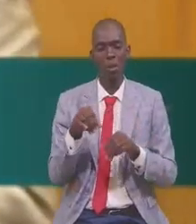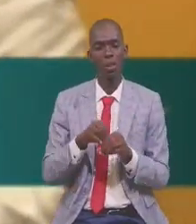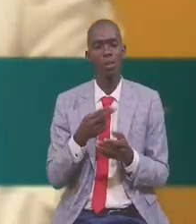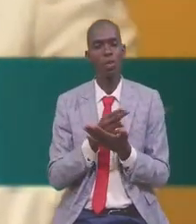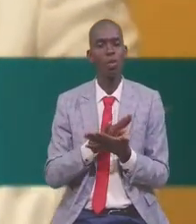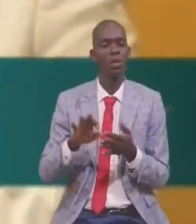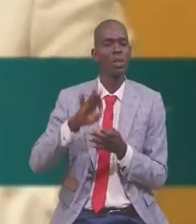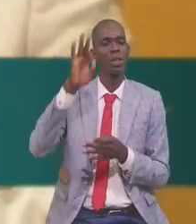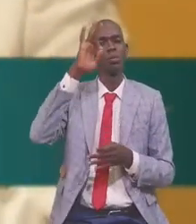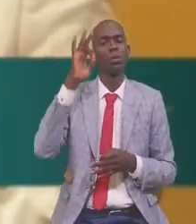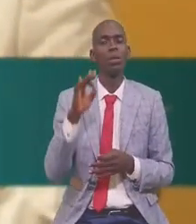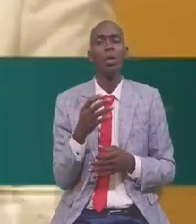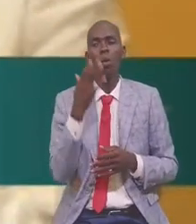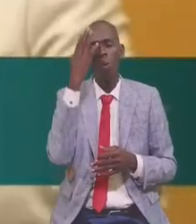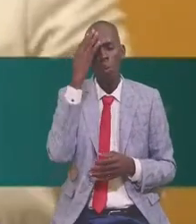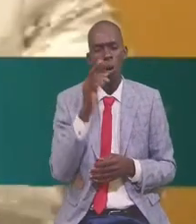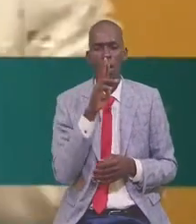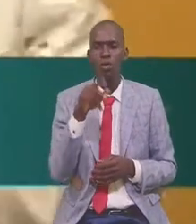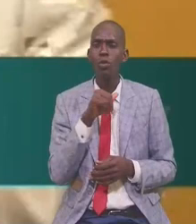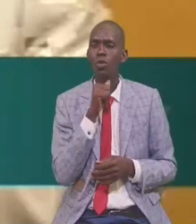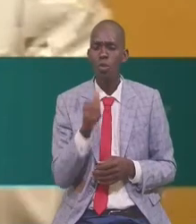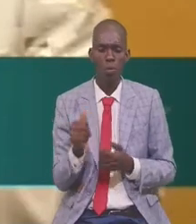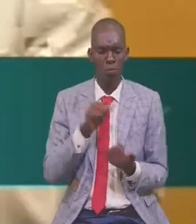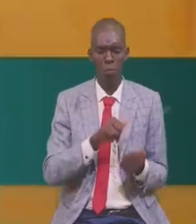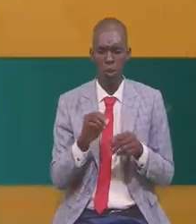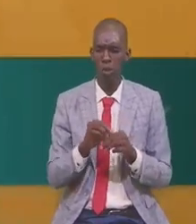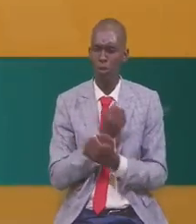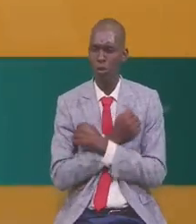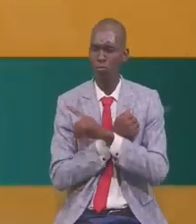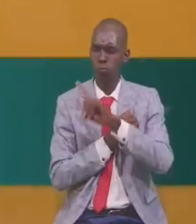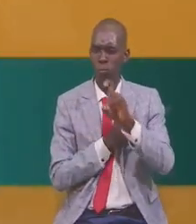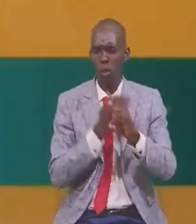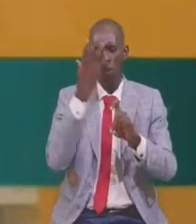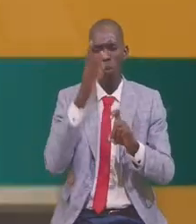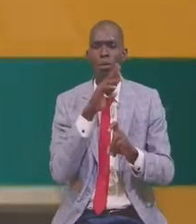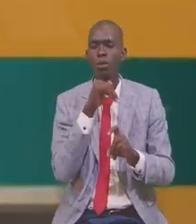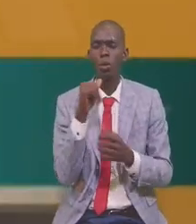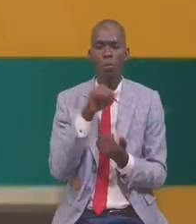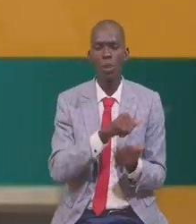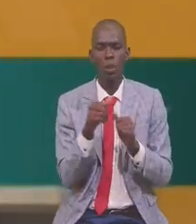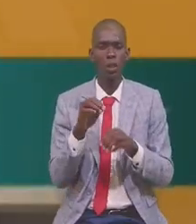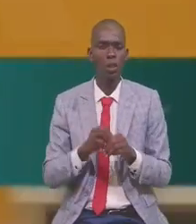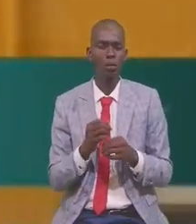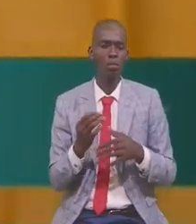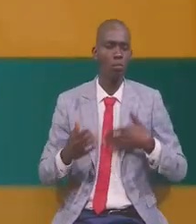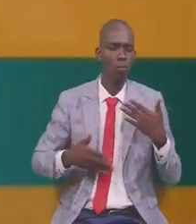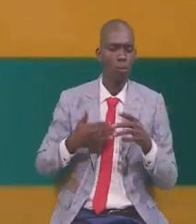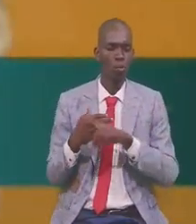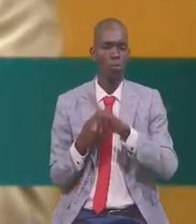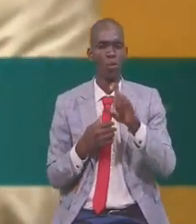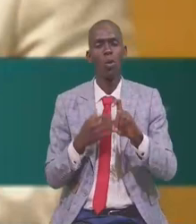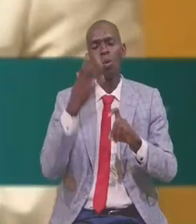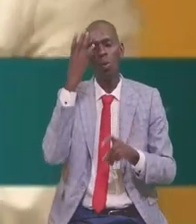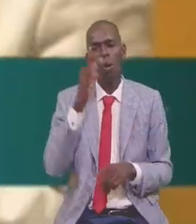Pourquoi n'es-tu pas baptisé d'amour, immergé dans d'amour? Pourquoi est-ce que tu n'es pas baptisé dans la joie, immergé dans la joie? Pourquoi n'es-tu